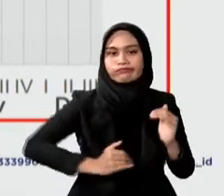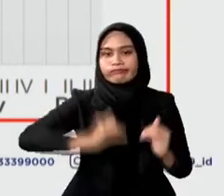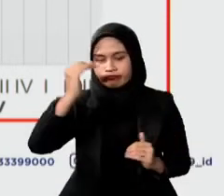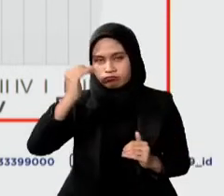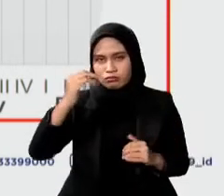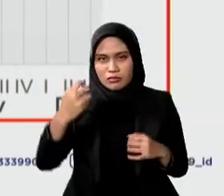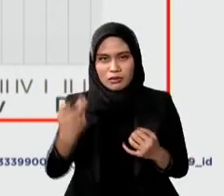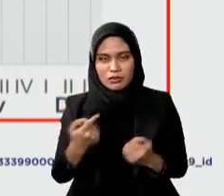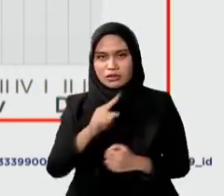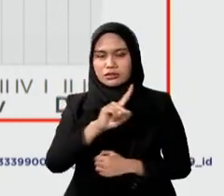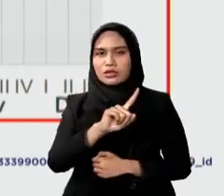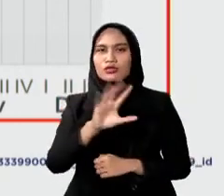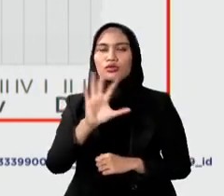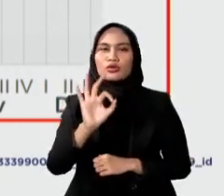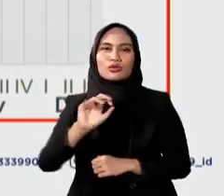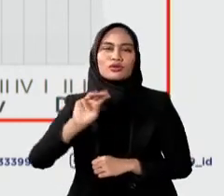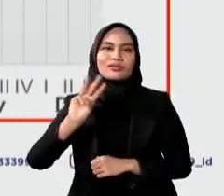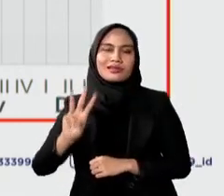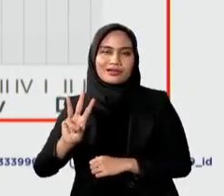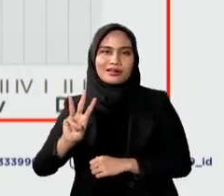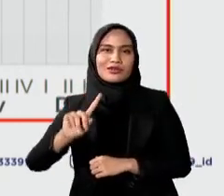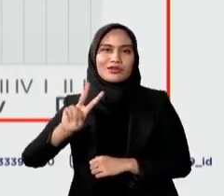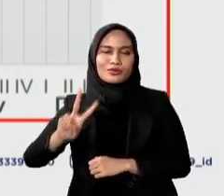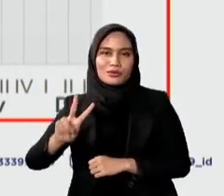54.804 menjadi 103.239